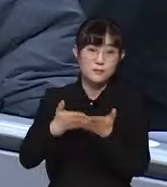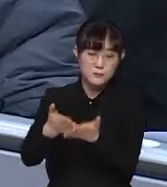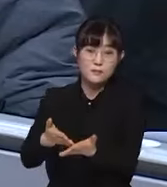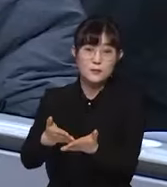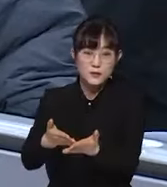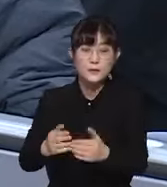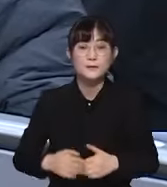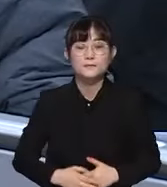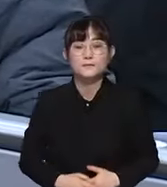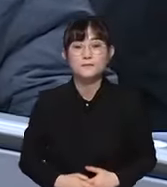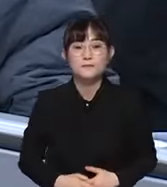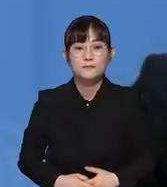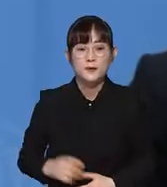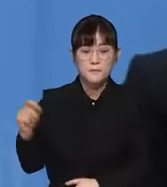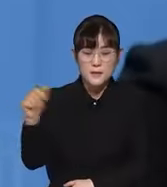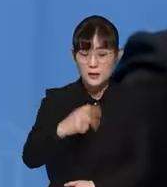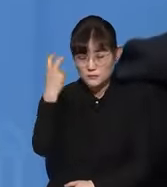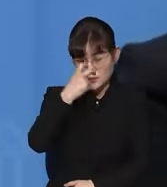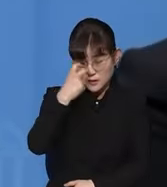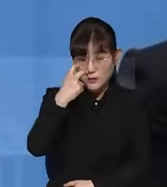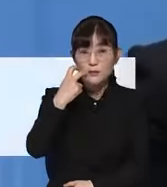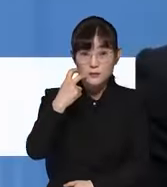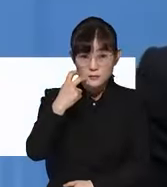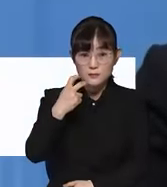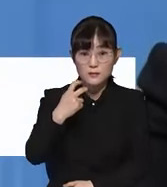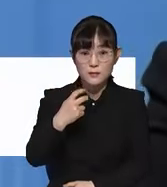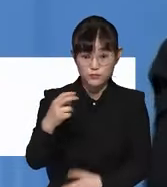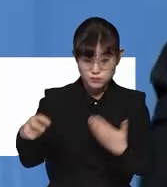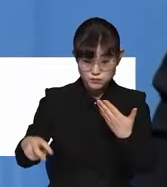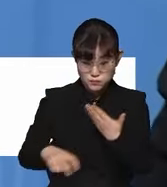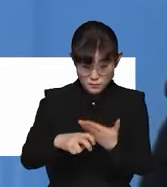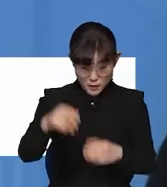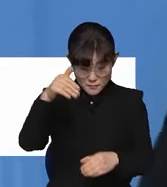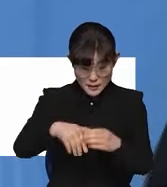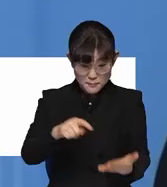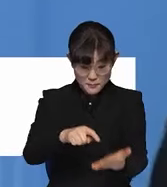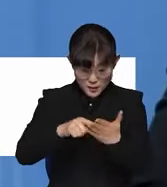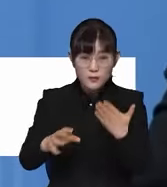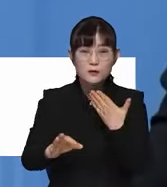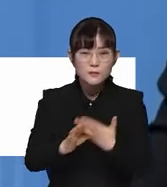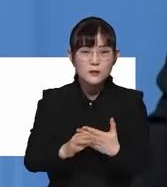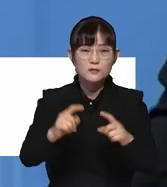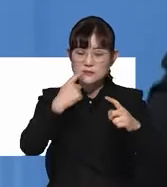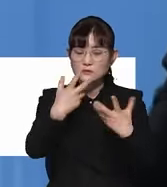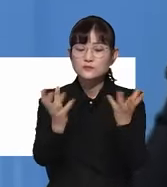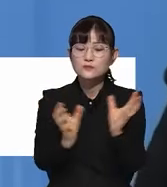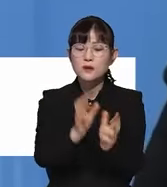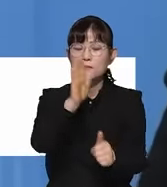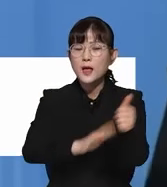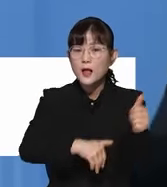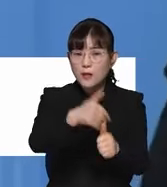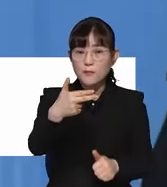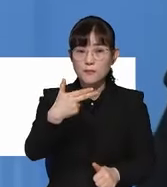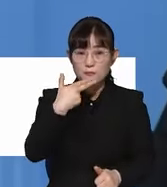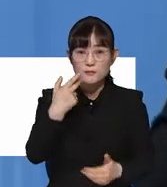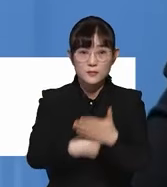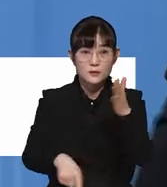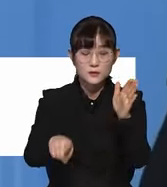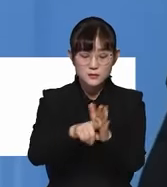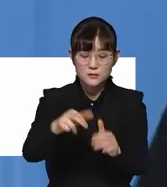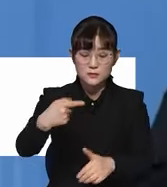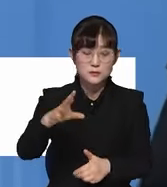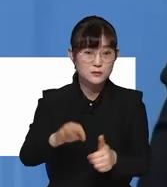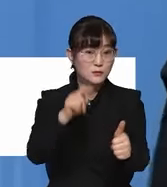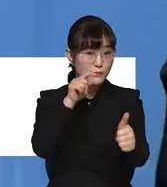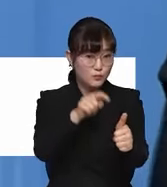요청했습니다. 신속한 조사를 통해 사실로 확인되면 더불어민주당의 명예가 실추되지 않도록 정준호